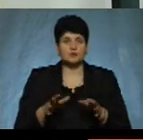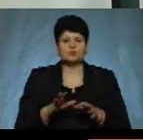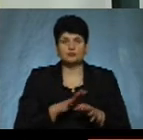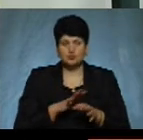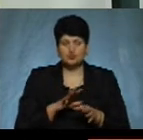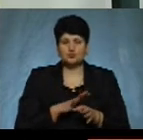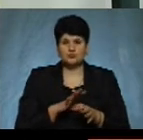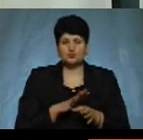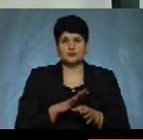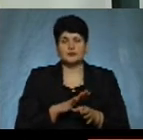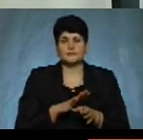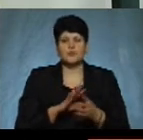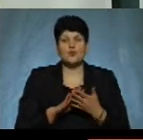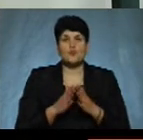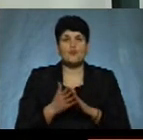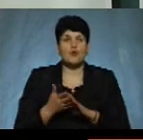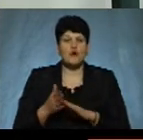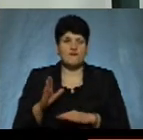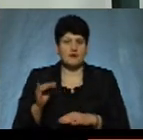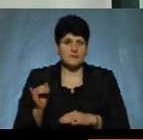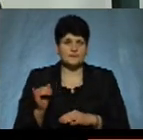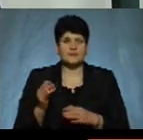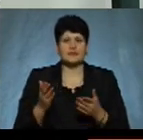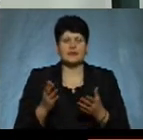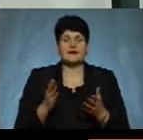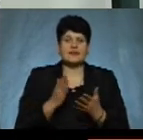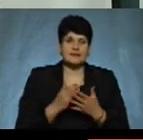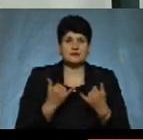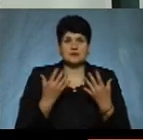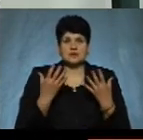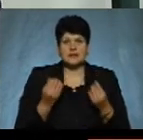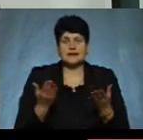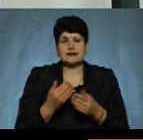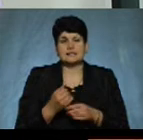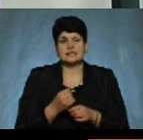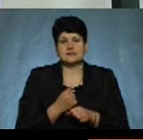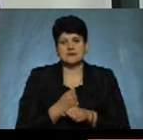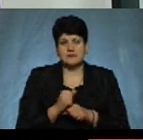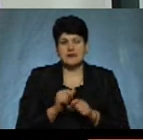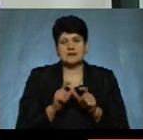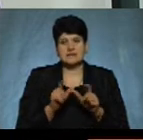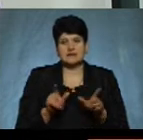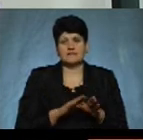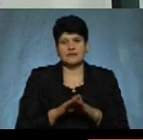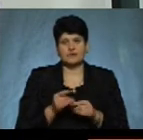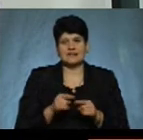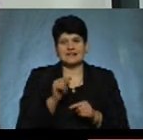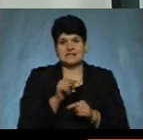відповідні умови, які є на сьогоднішній день, які зобов'язують всі заклади виконати самі ці